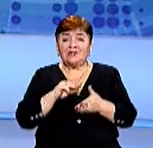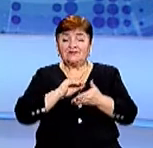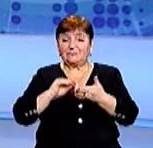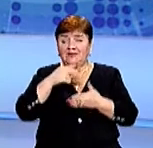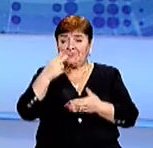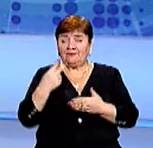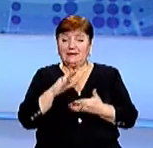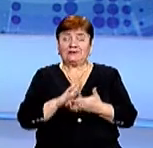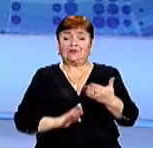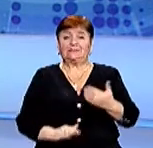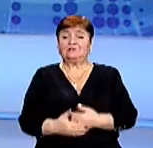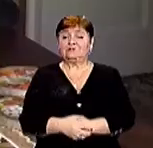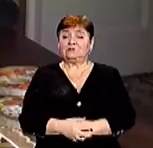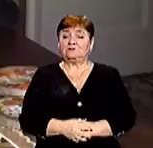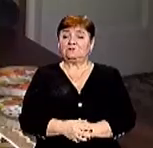Діана Фуско.